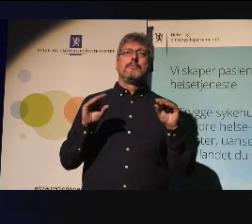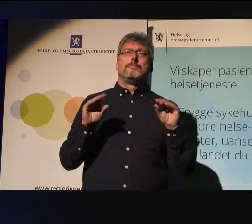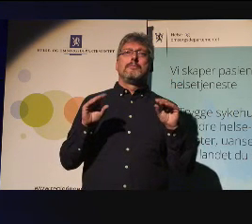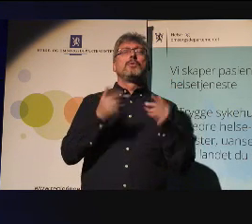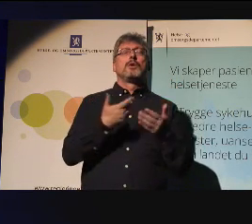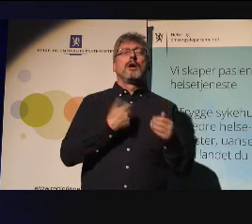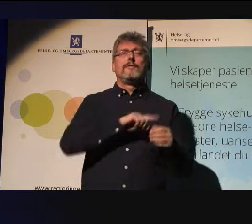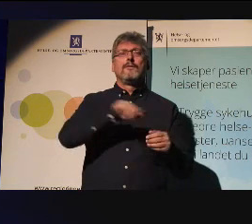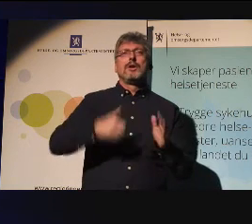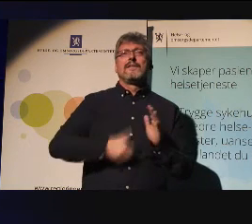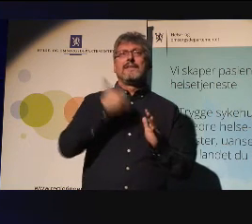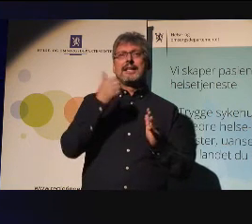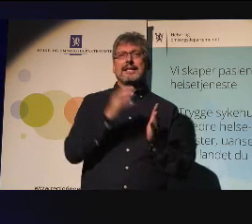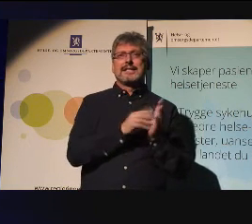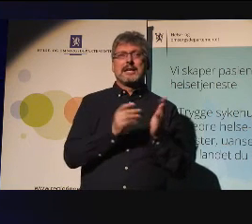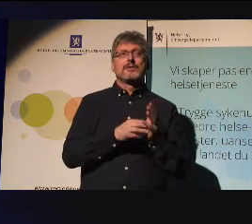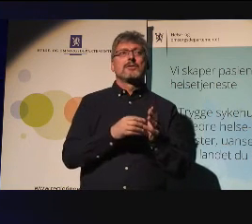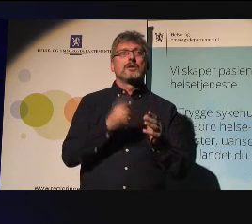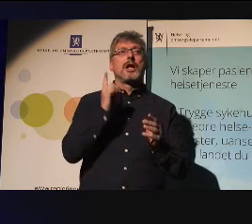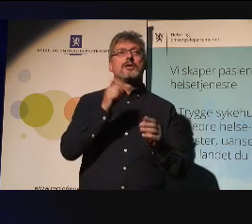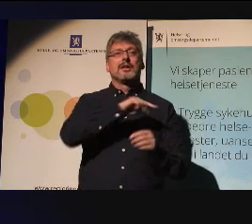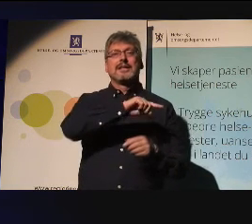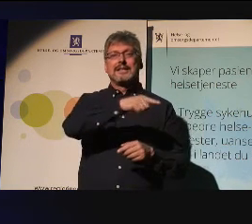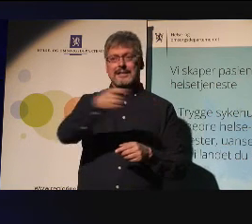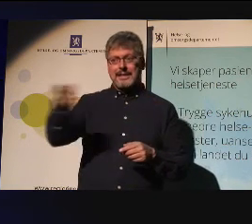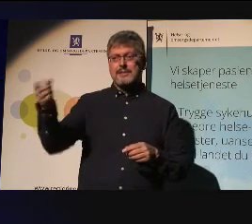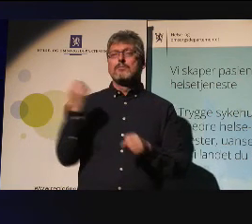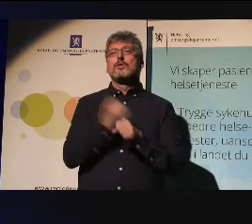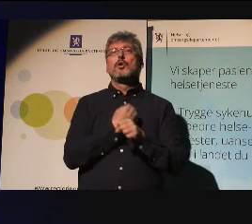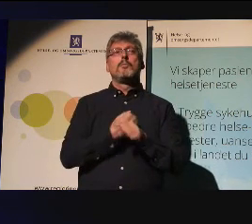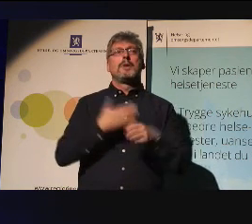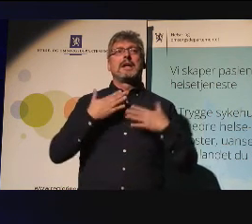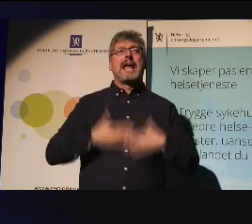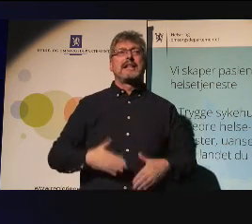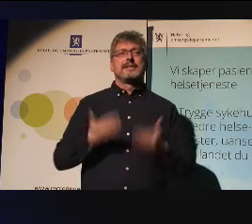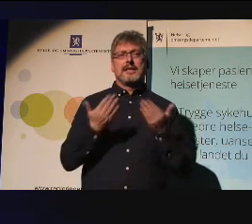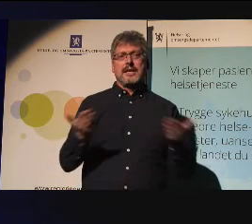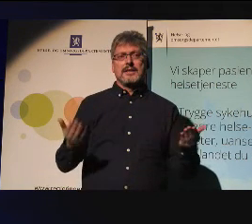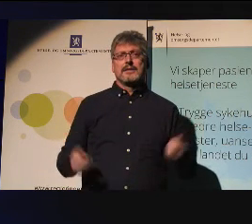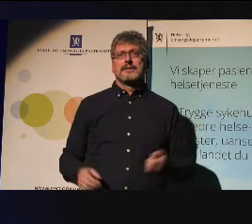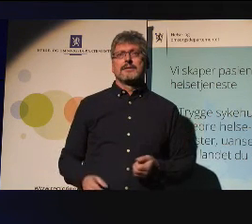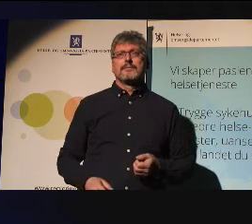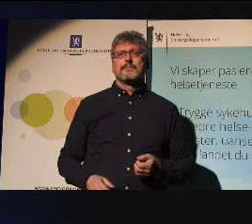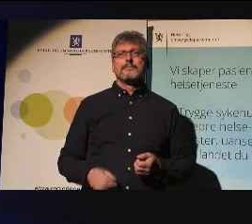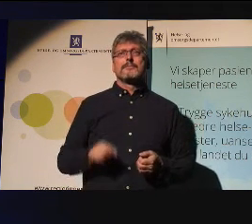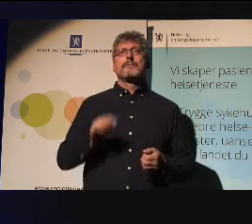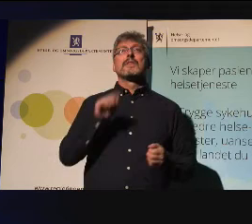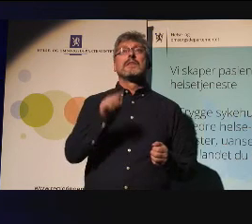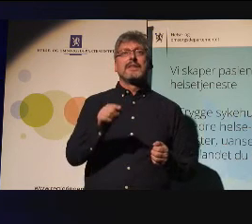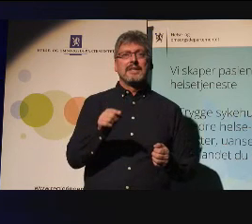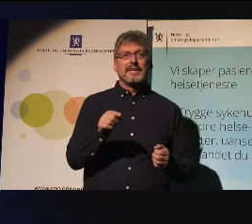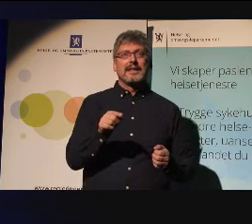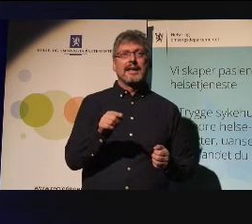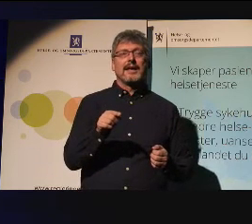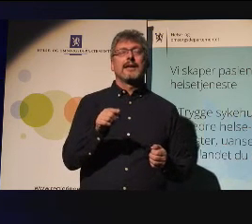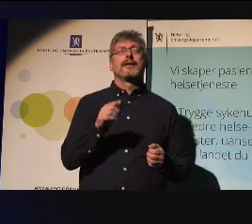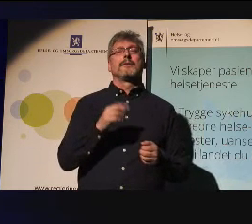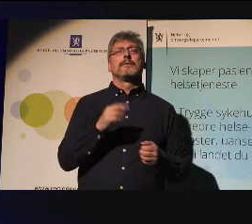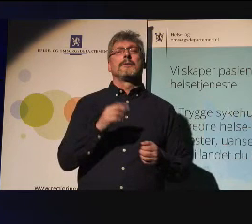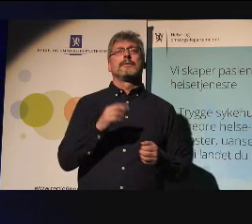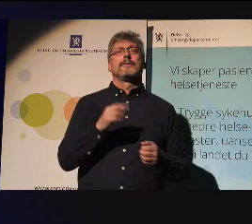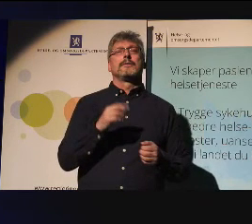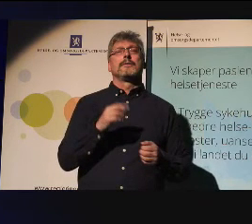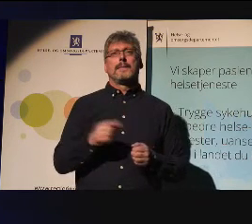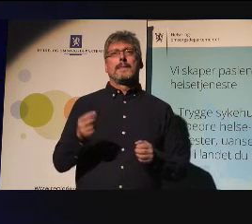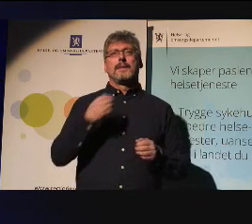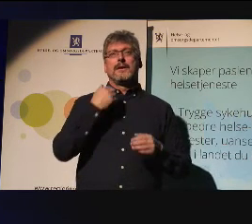har, nemlig de som jobber i helsetjenesten. Og dette, kjære venner, det bringer oss over til et